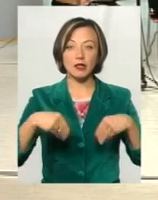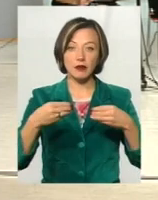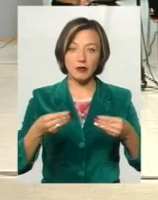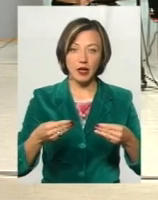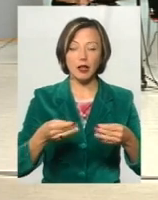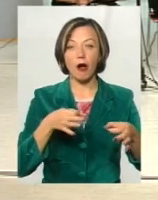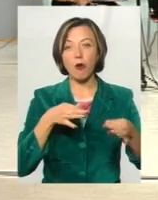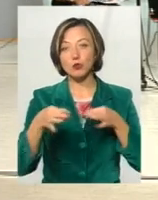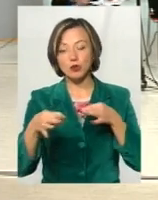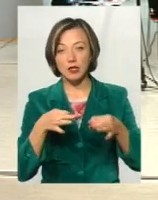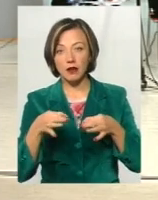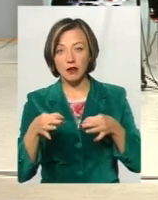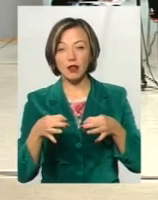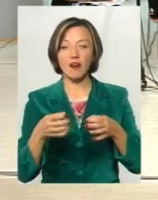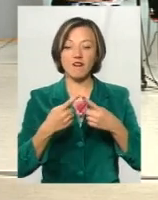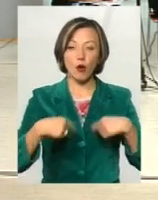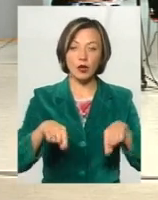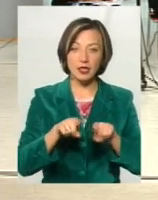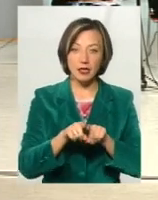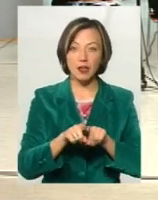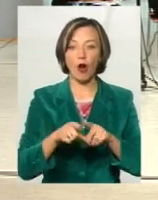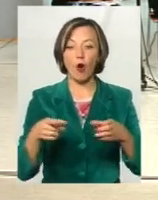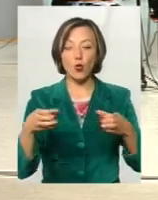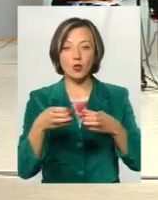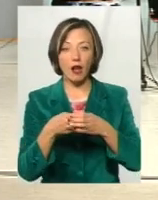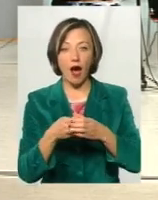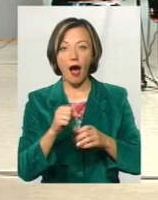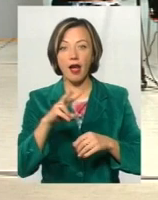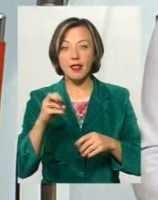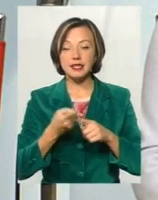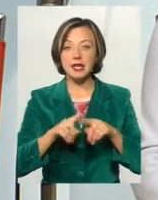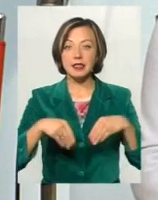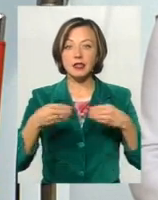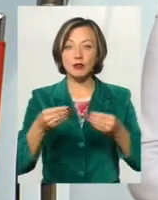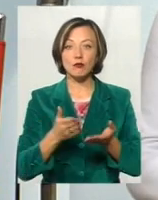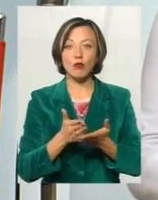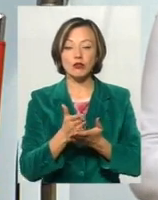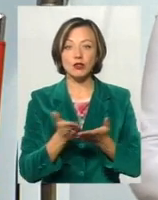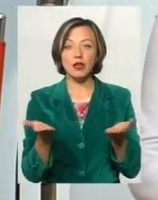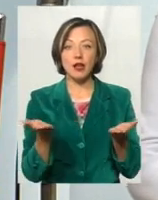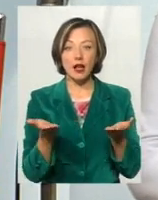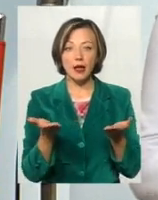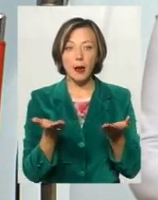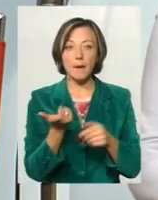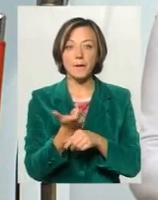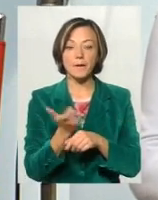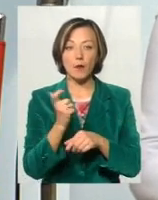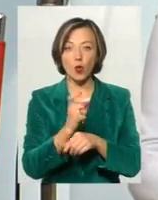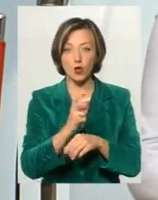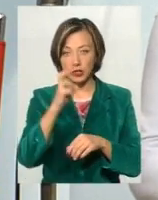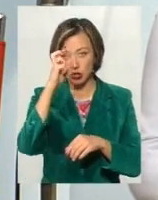у вигляді консультації, у вигляді факультативу, у вигляді гуртка, але це надаються послуги, які понад